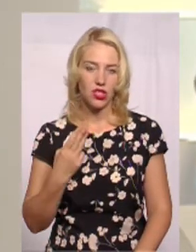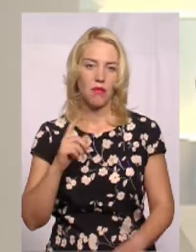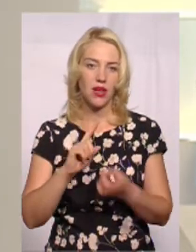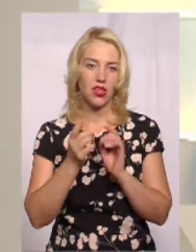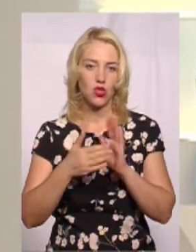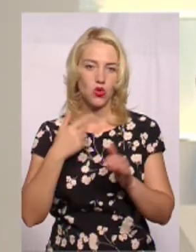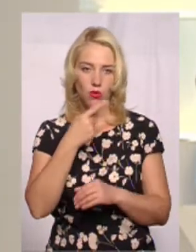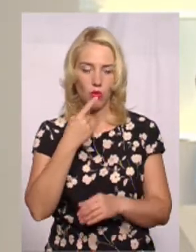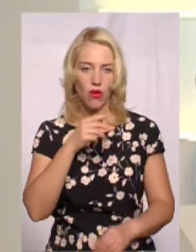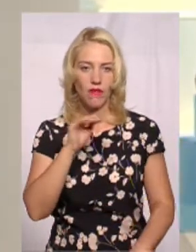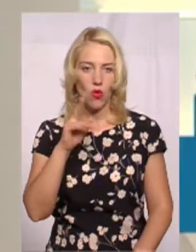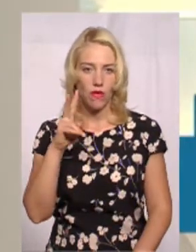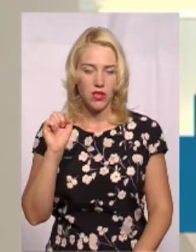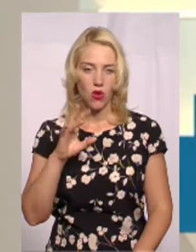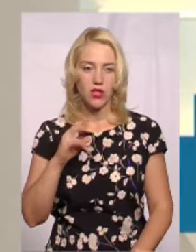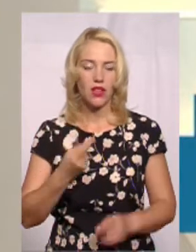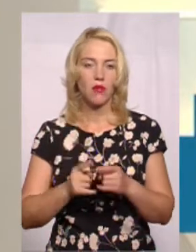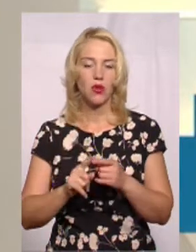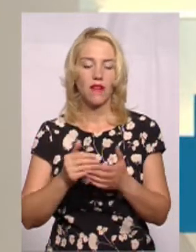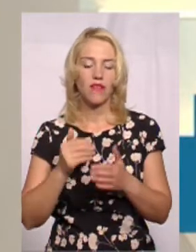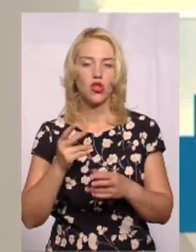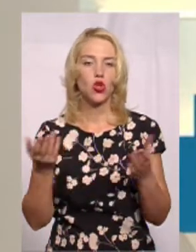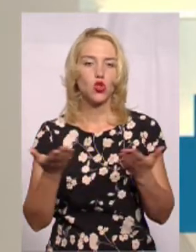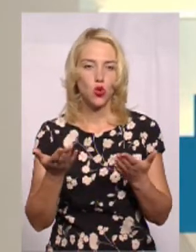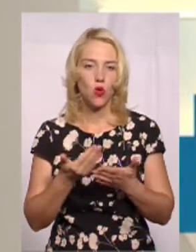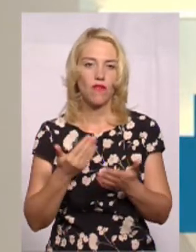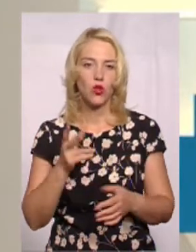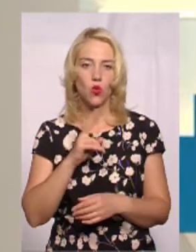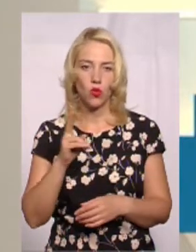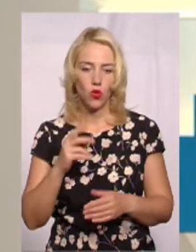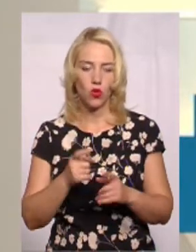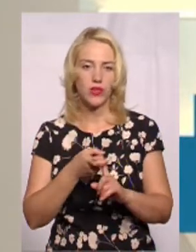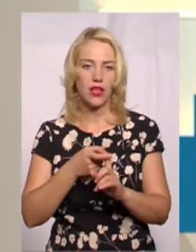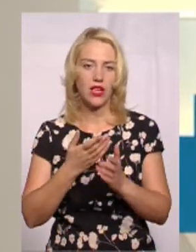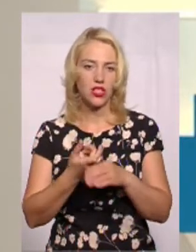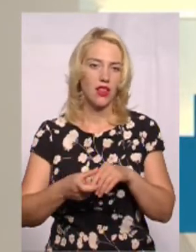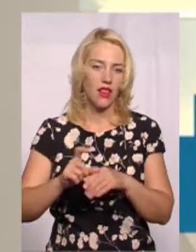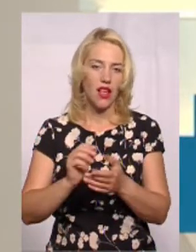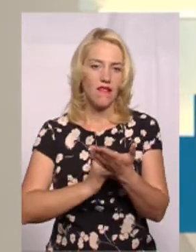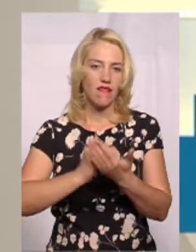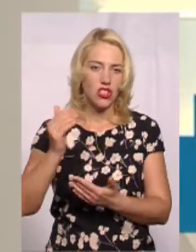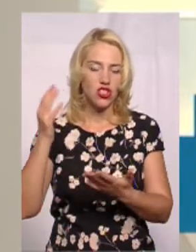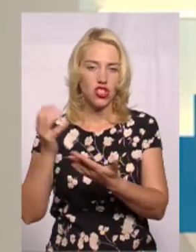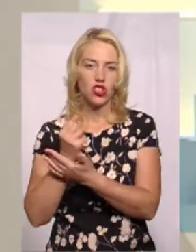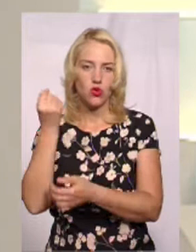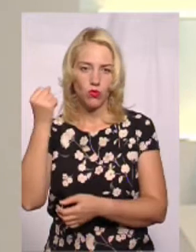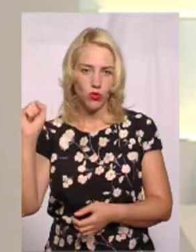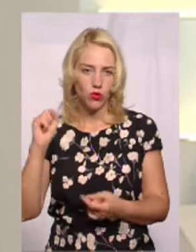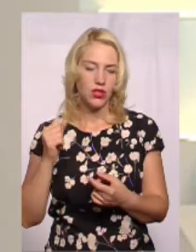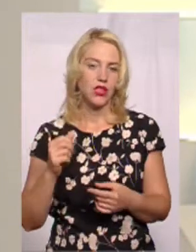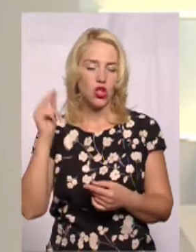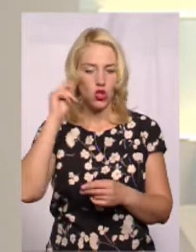Усіх вітаємо. Про те, від чого і від кого залежать найвищі здобутки школярів, спілкуємось